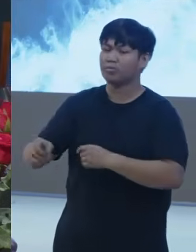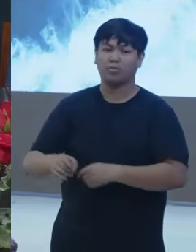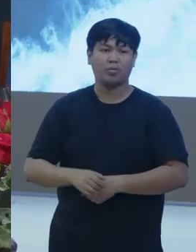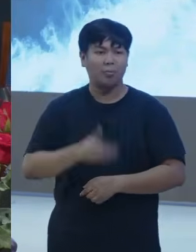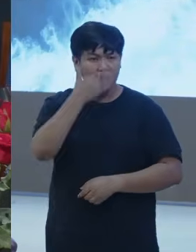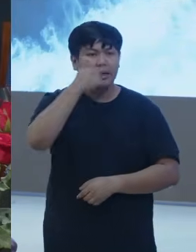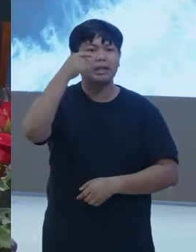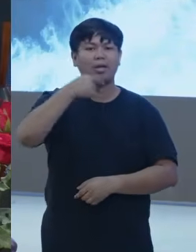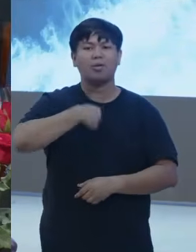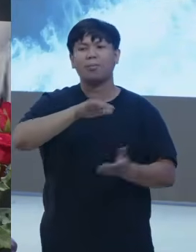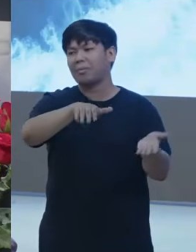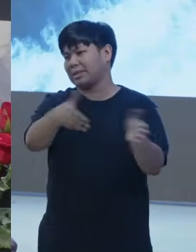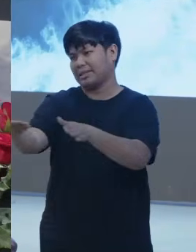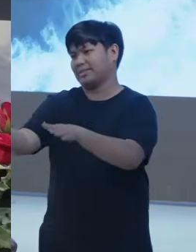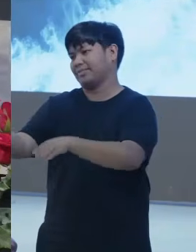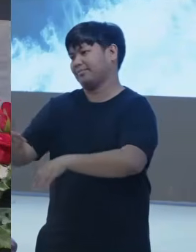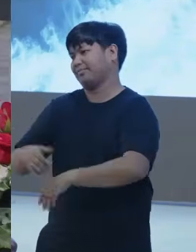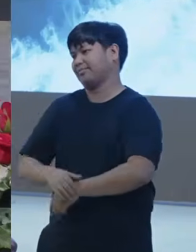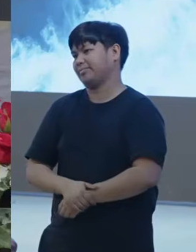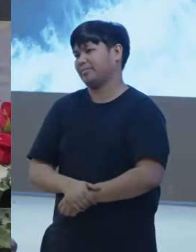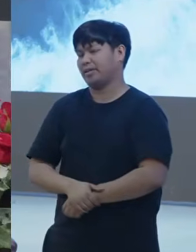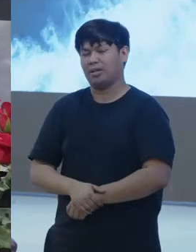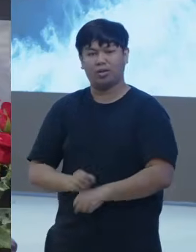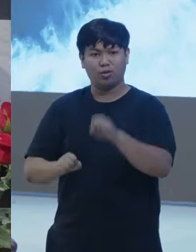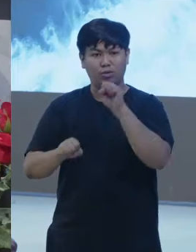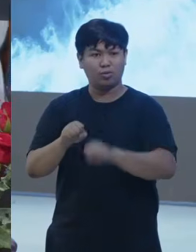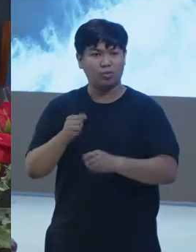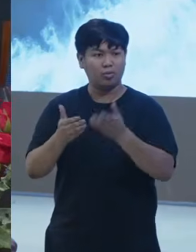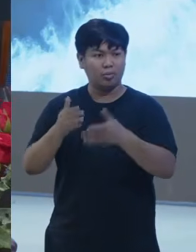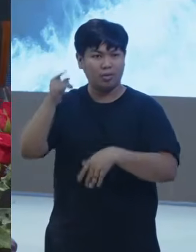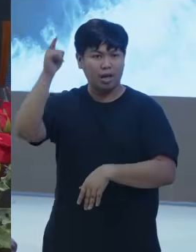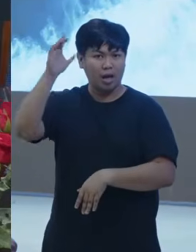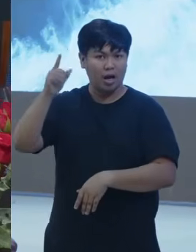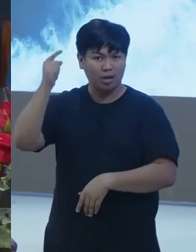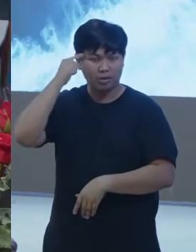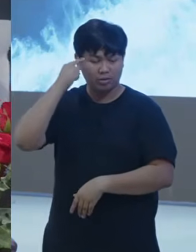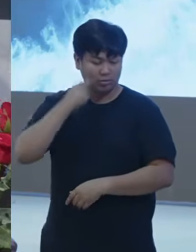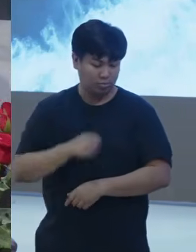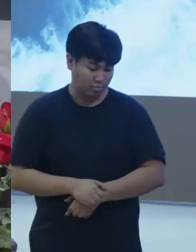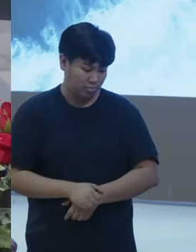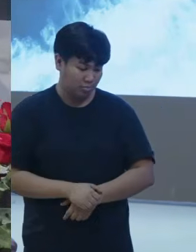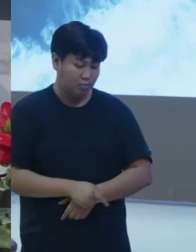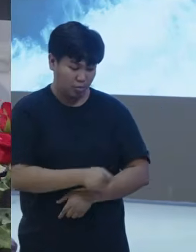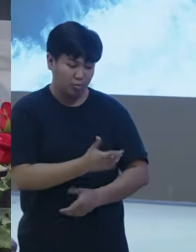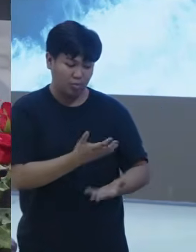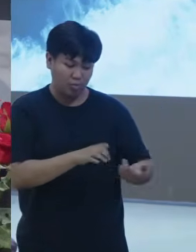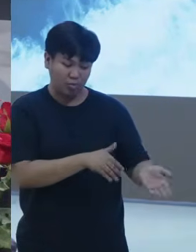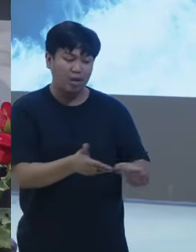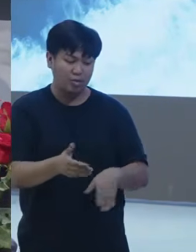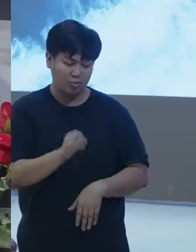ako. Siguro iniisip ng Diyos, o sige,